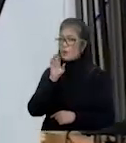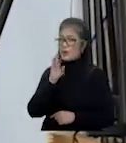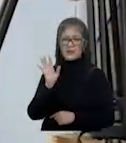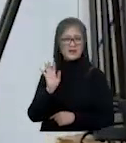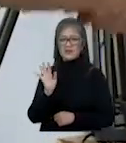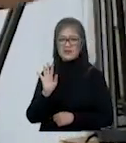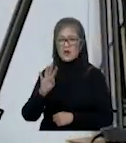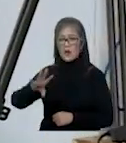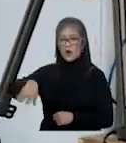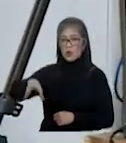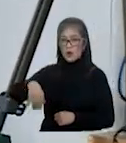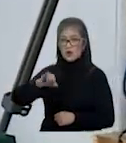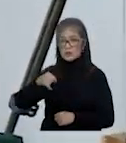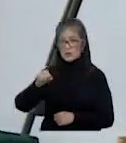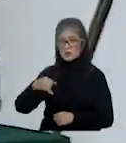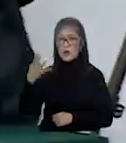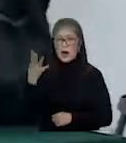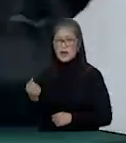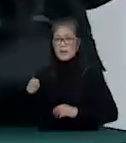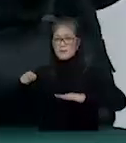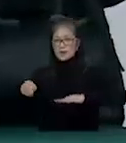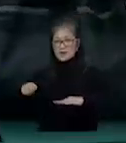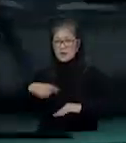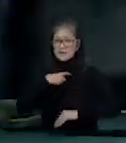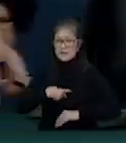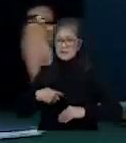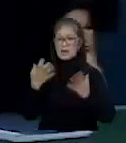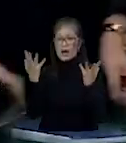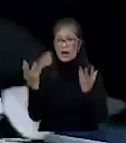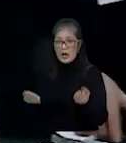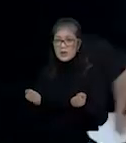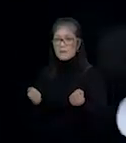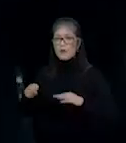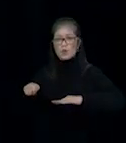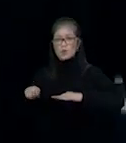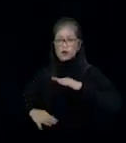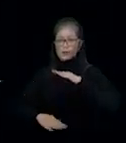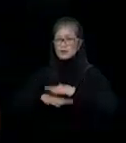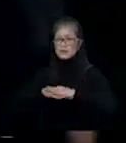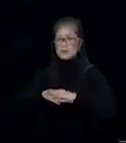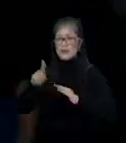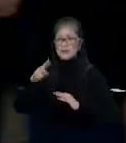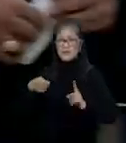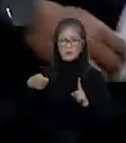Keluarga Joshua berharap majelis hakim bisa memberikan hukuman maksimal atas pembunuhan berencana yang menewaskan